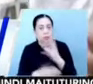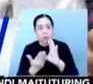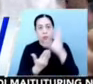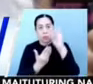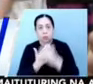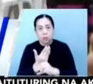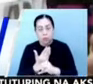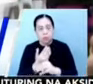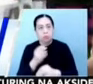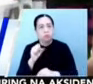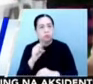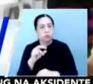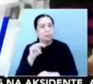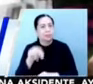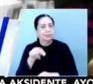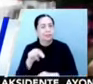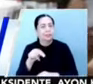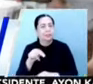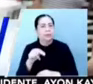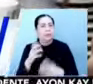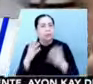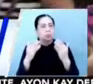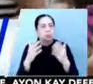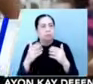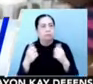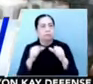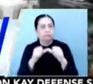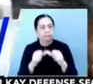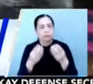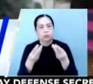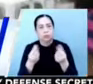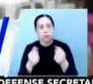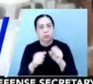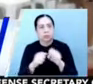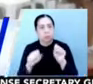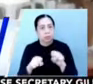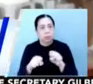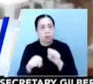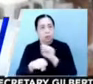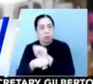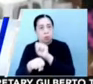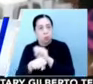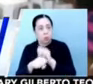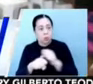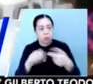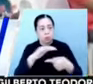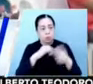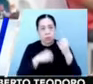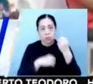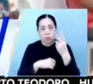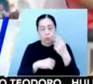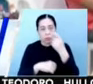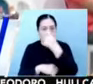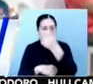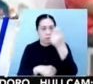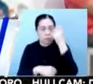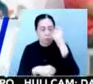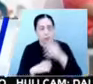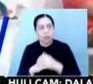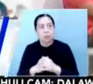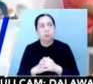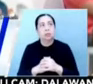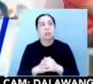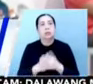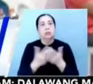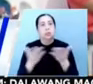natin matapos yon. Kailangan natin i-address yung employability ng ating grade 12 graduates. Yung